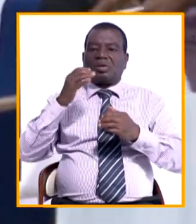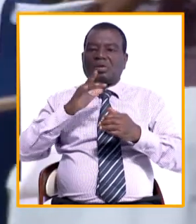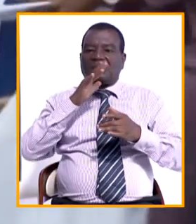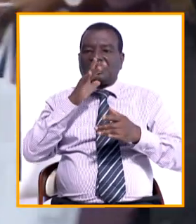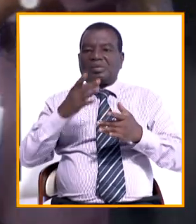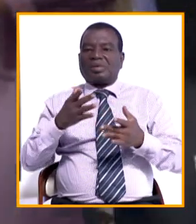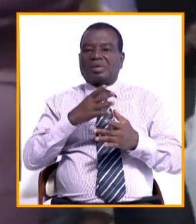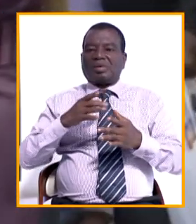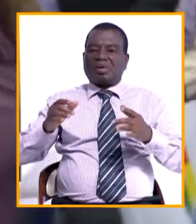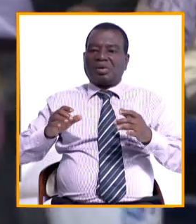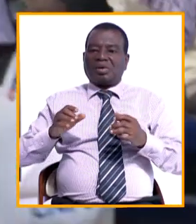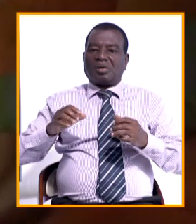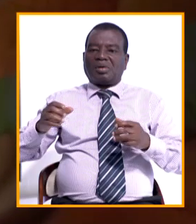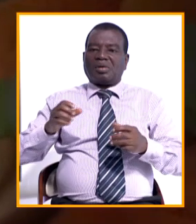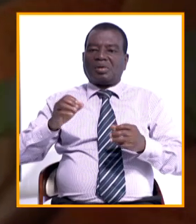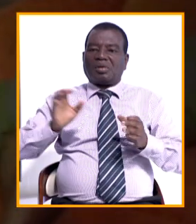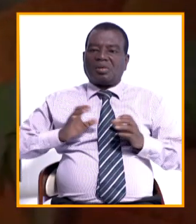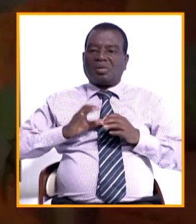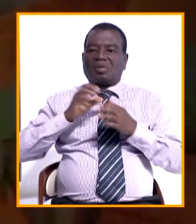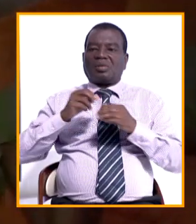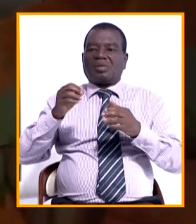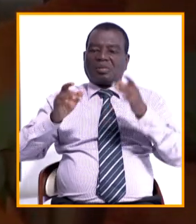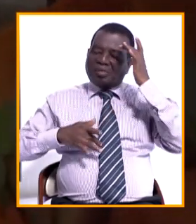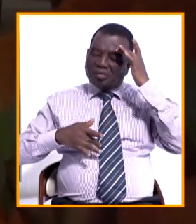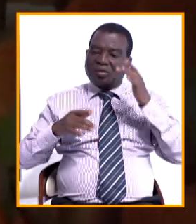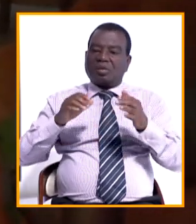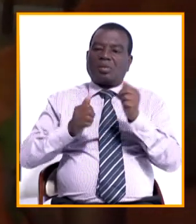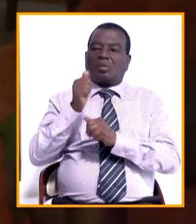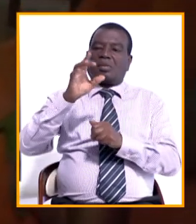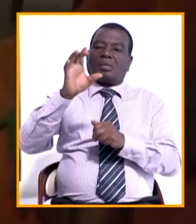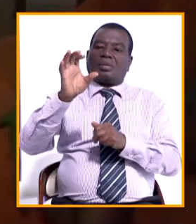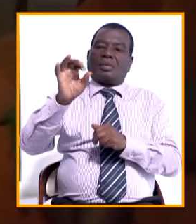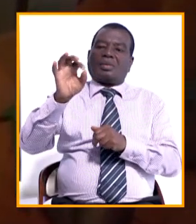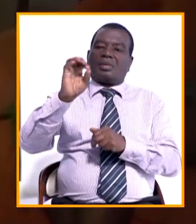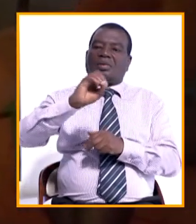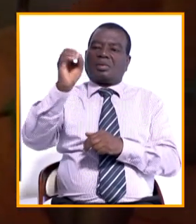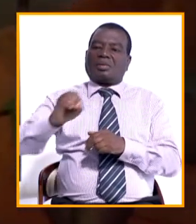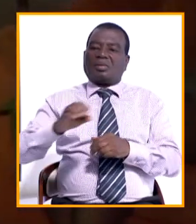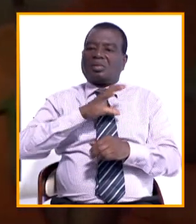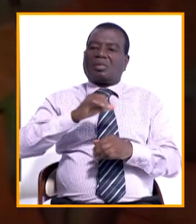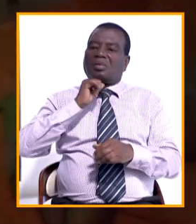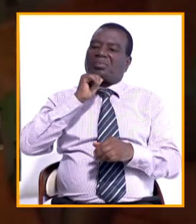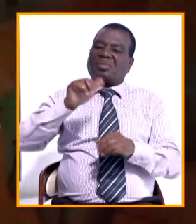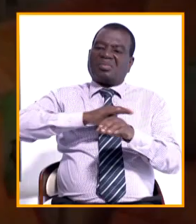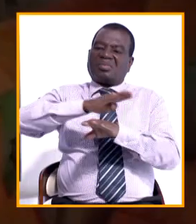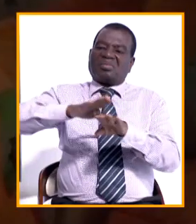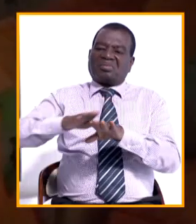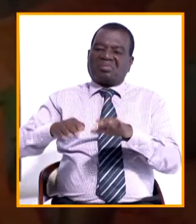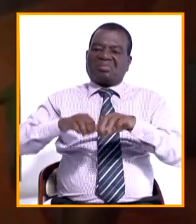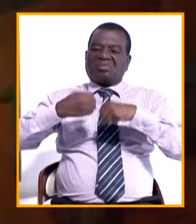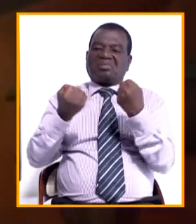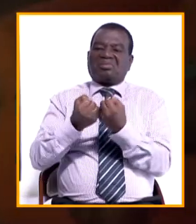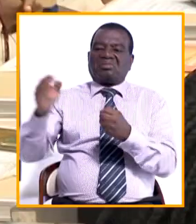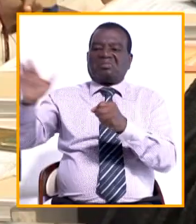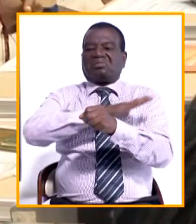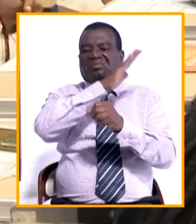de maladie, retraite. Plus de 90% des travailleurs domestiques ne disposent pas d'une couverture sociale complète